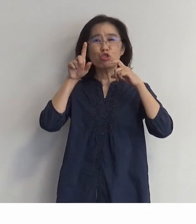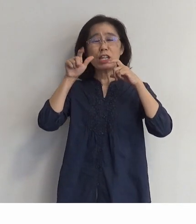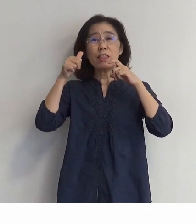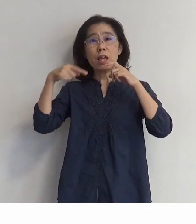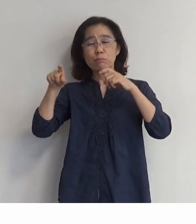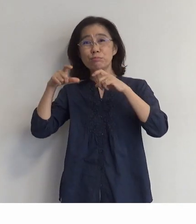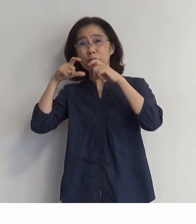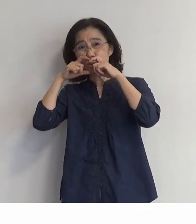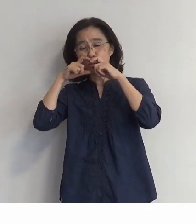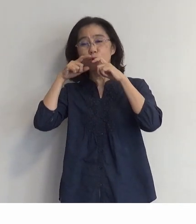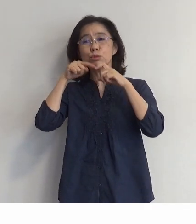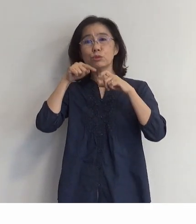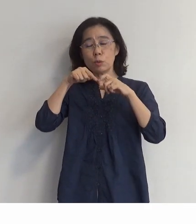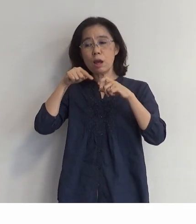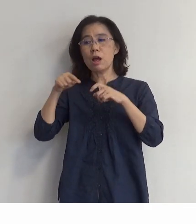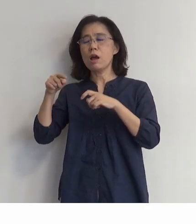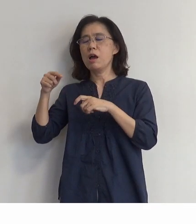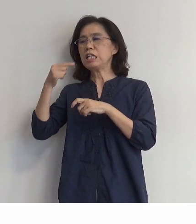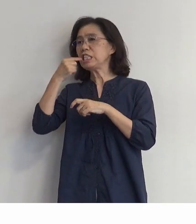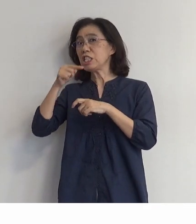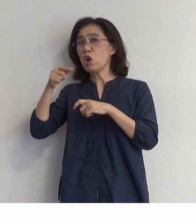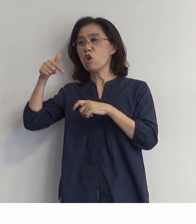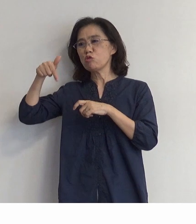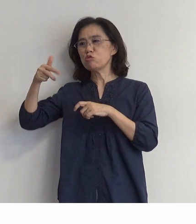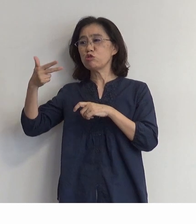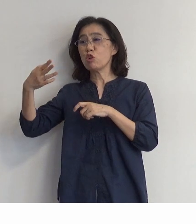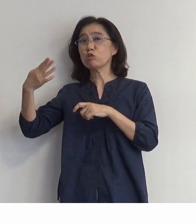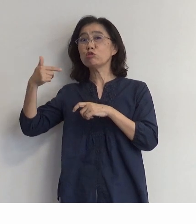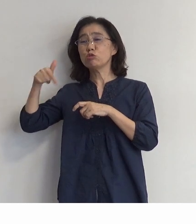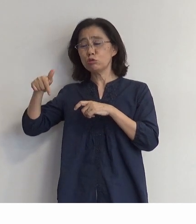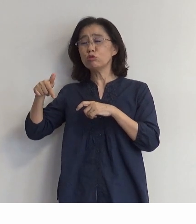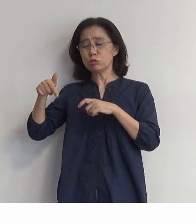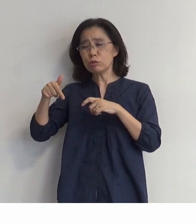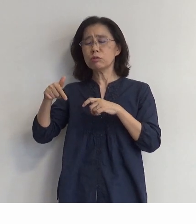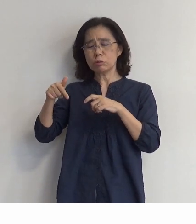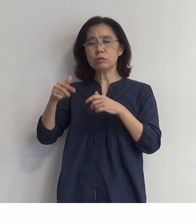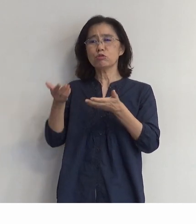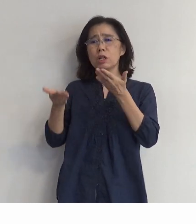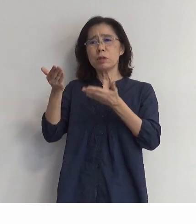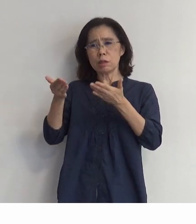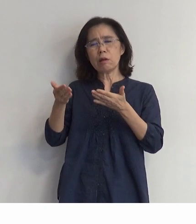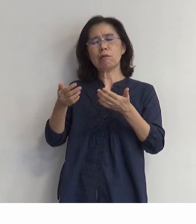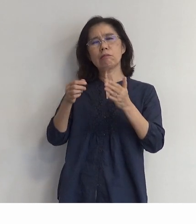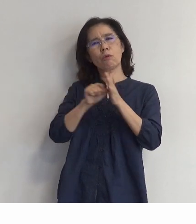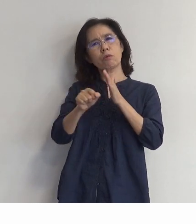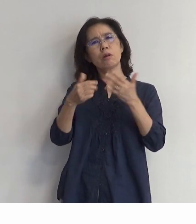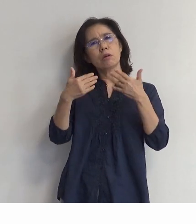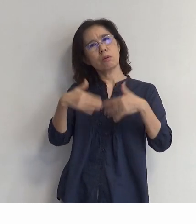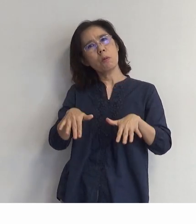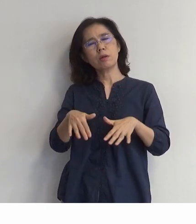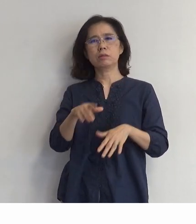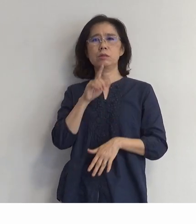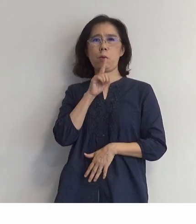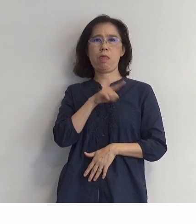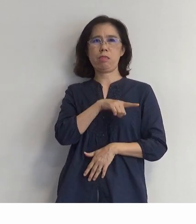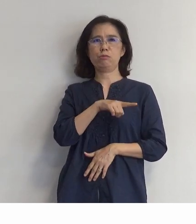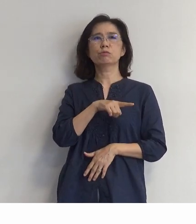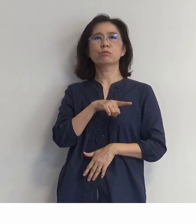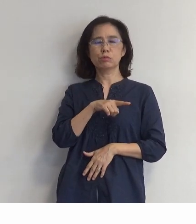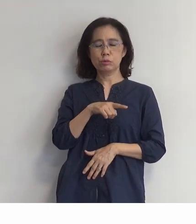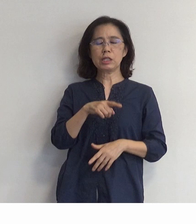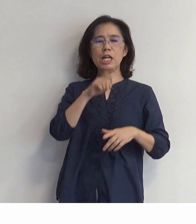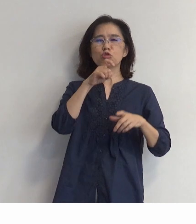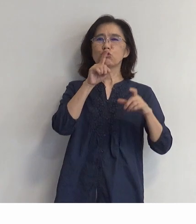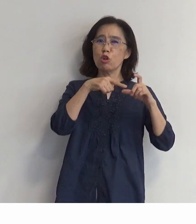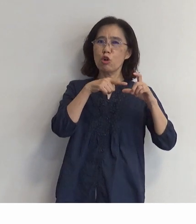織布マスクよりもうつらない、うつさない効果が低いとされています。布マスクやウレタンマスク